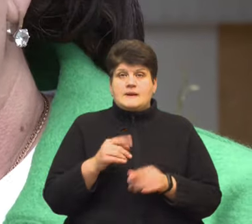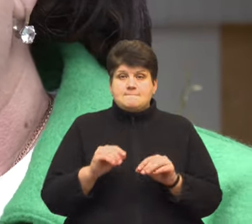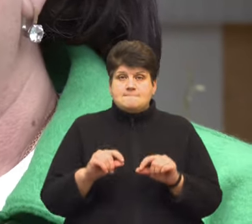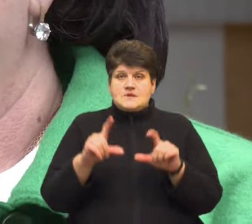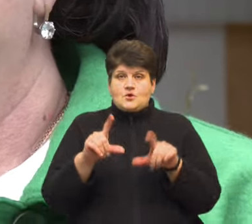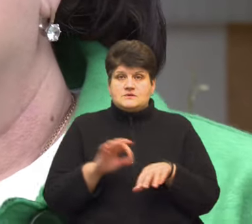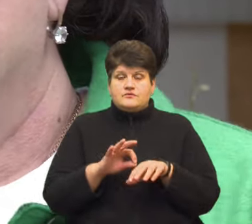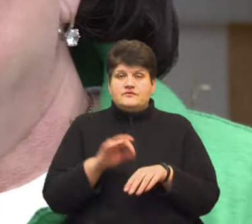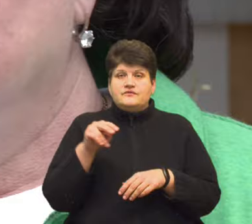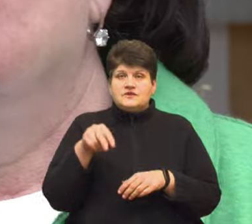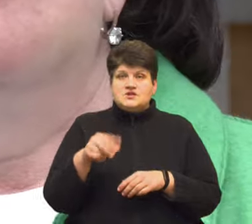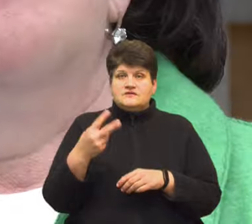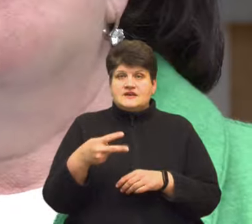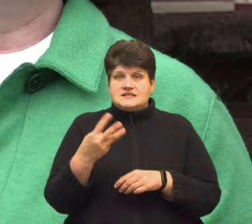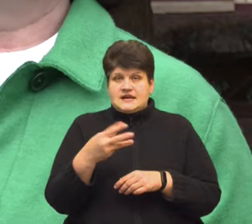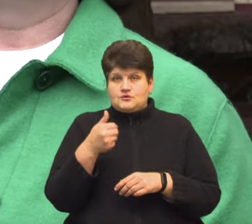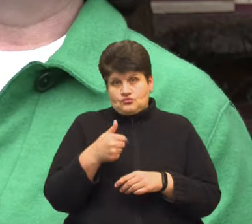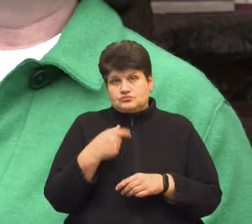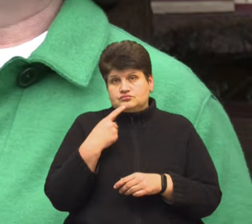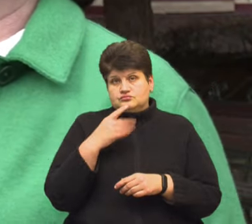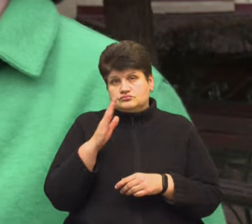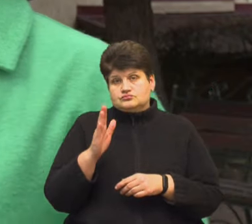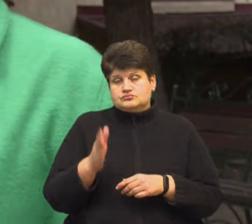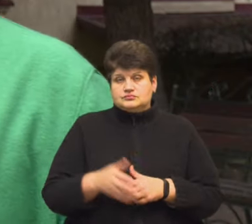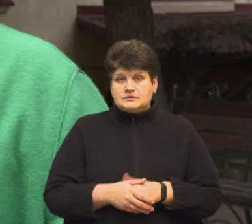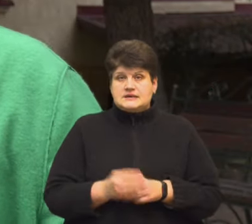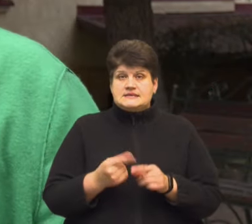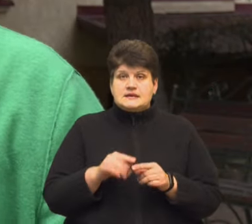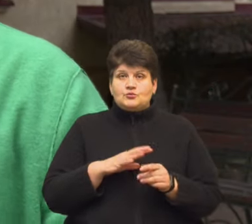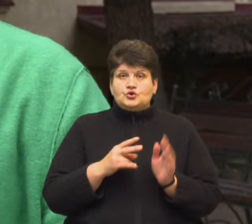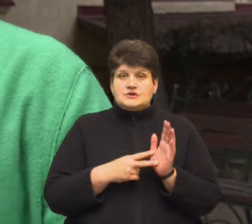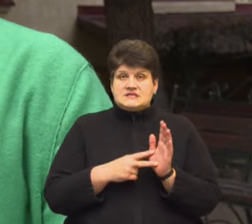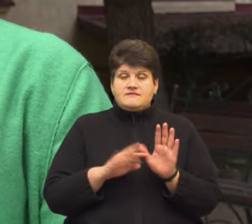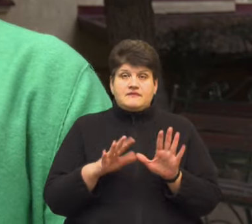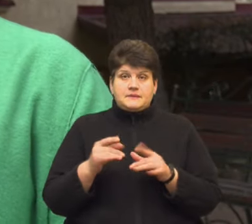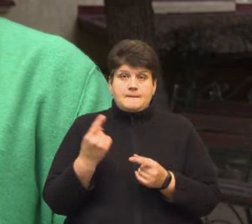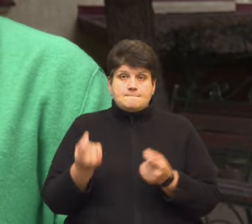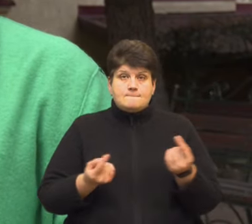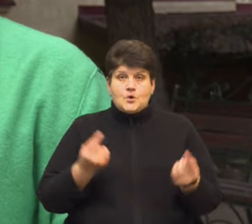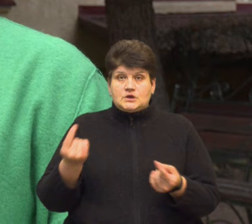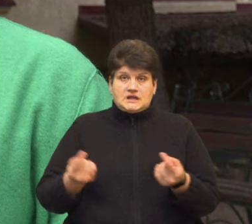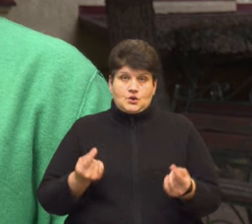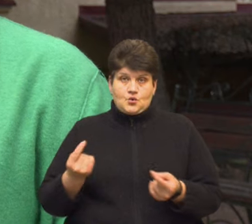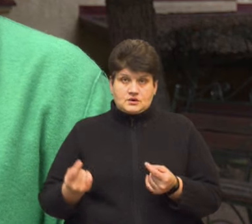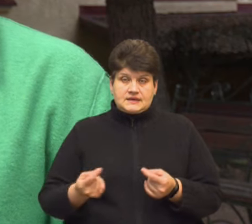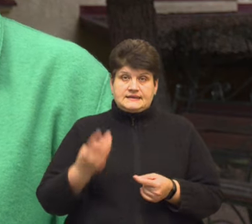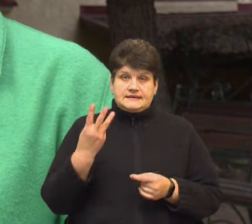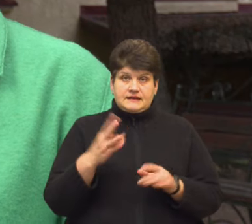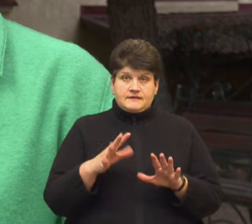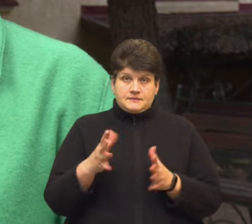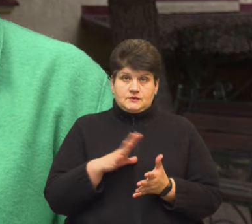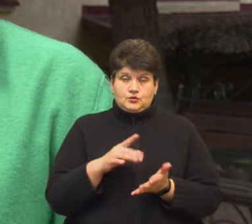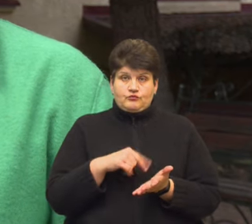2023 році прогнозували це було сім випадків по одиноких це було три випадки у місті